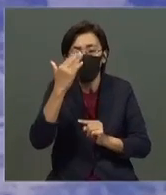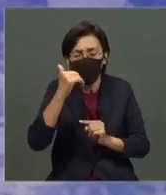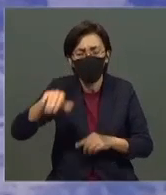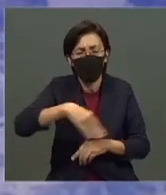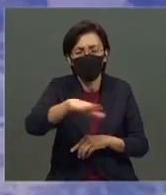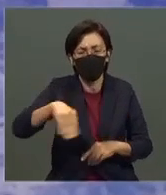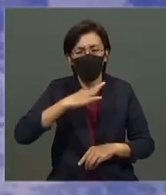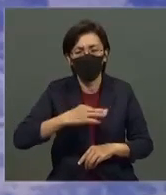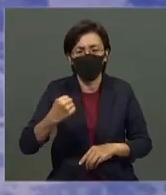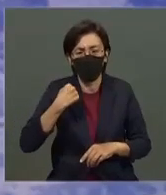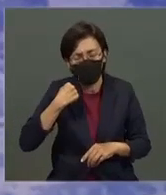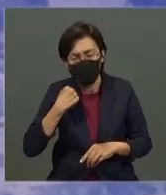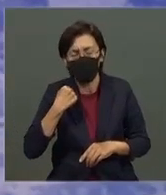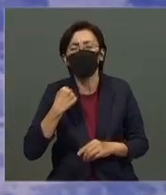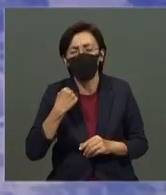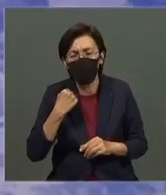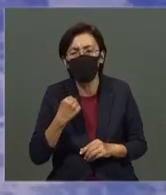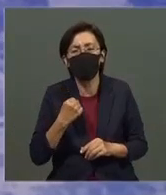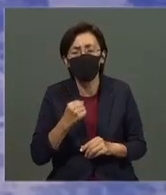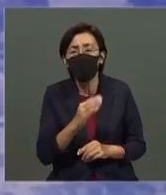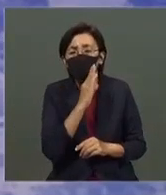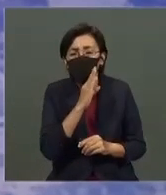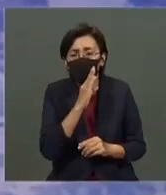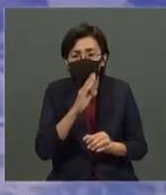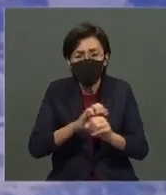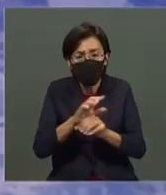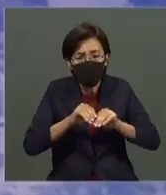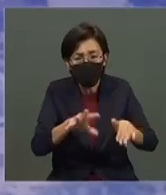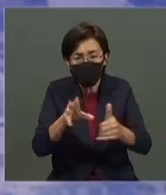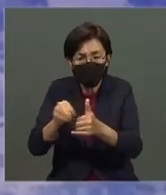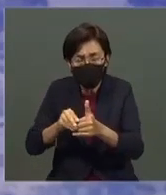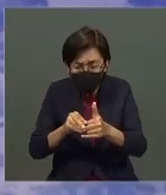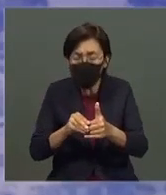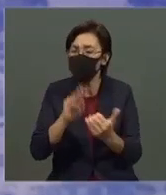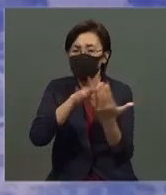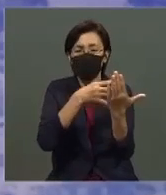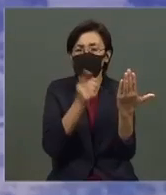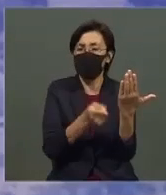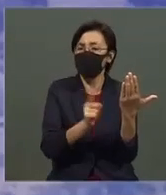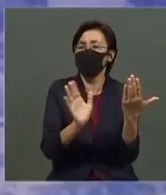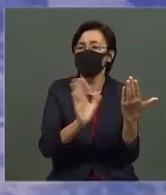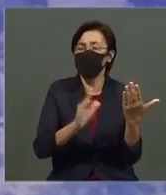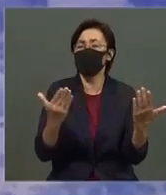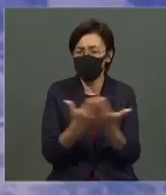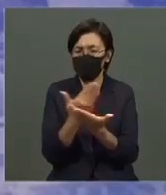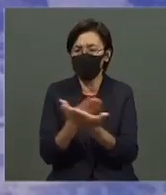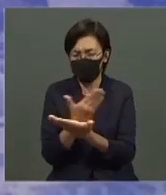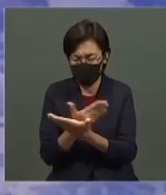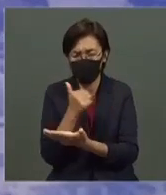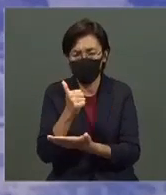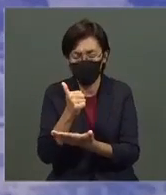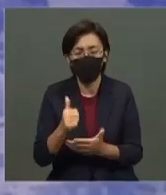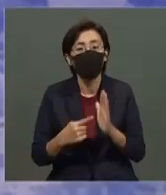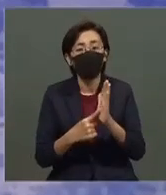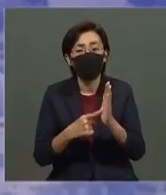ใจให้กับพี่น้องประชาชนว่าถ้าเกิดอะไรขึ้นจะต้องมีการเปลี่ยนแปลงเชิงนโยบายมีอะไรบ้างนะครับเช่นถ้